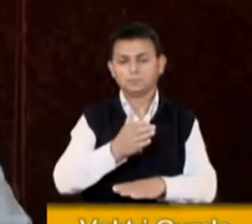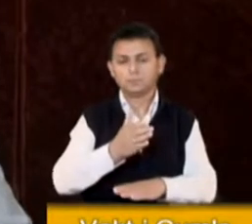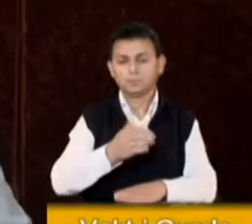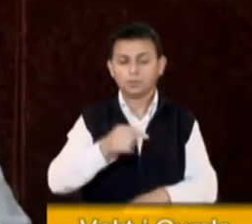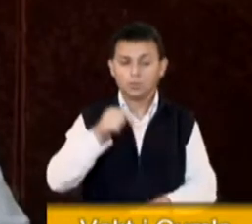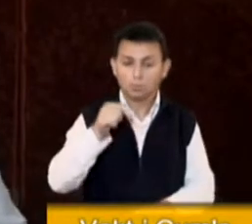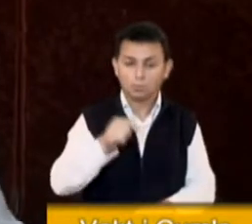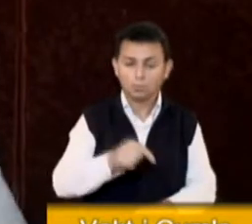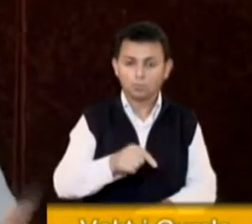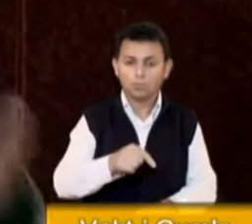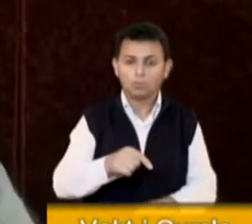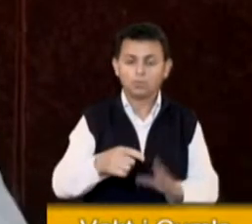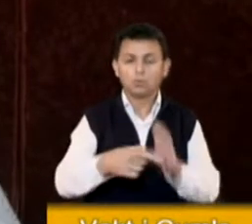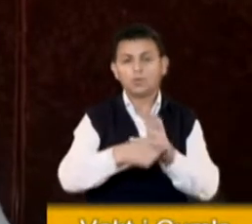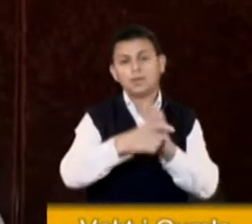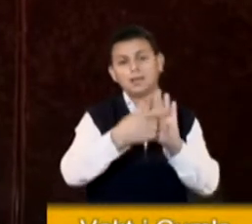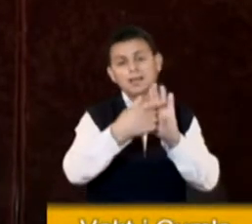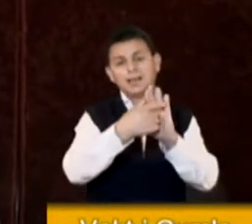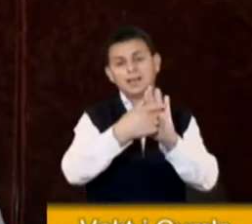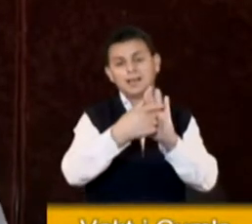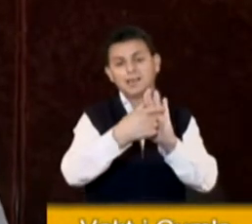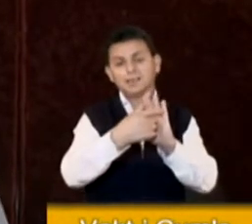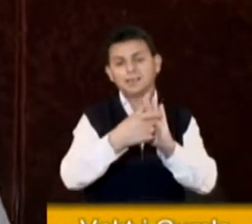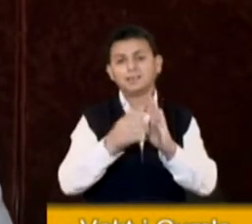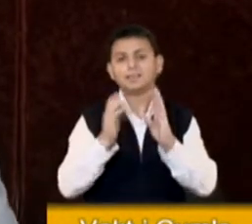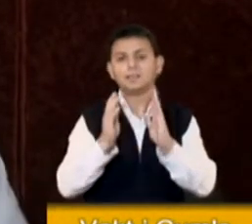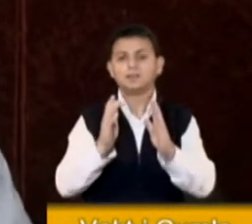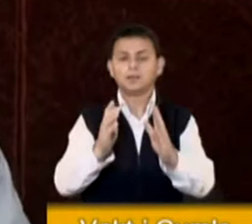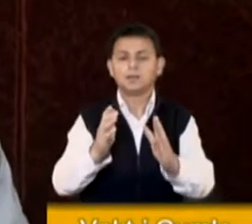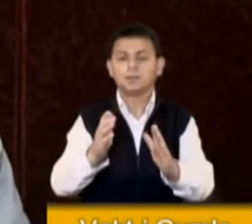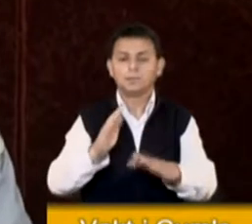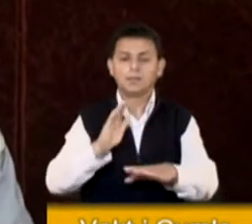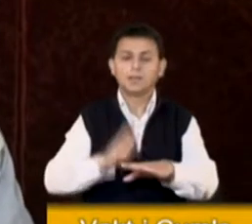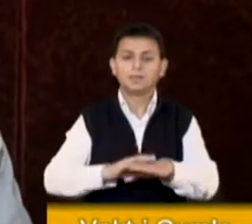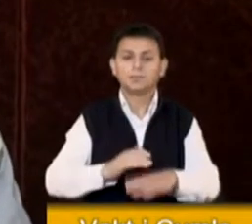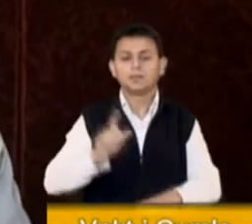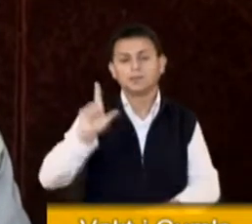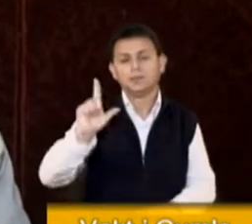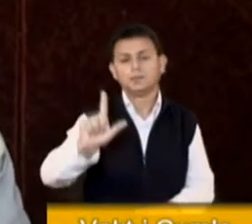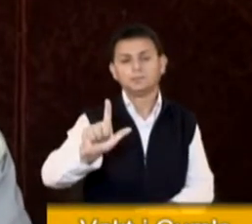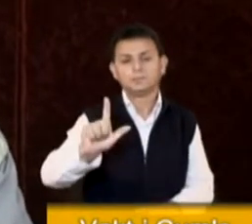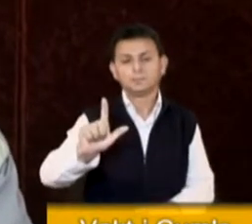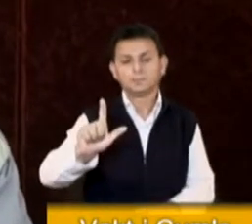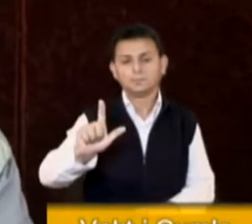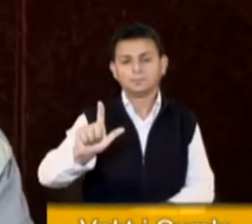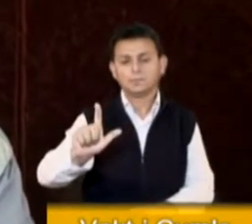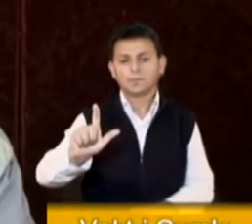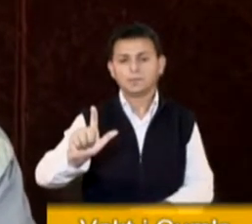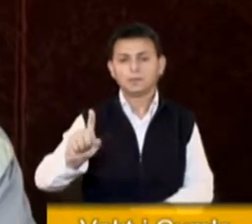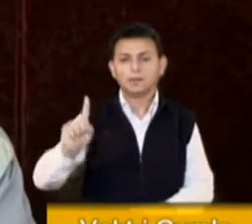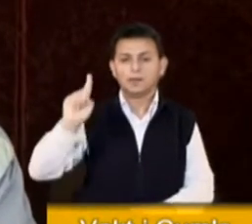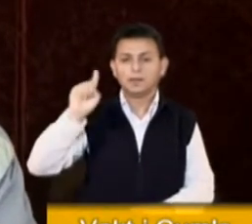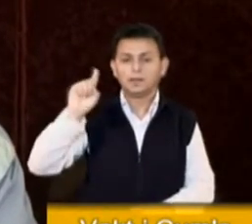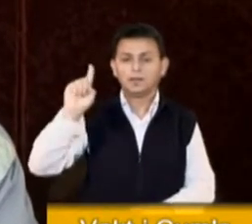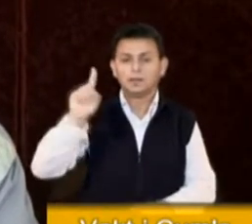ayeti kerimede ifade ediliyor. Ama ayetleri baştan aldım mevzunun daha iyi anlaşılması için. Bismillahirrahmanirrahim. وَلَوْ لَا